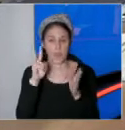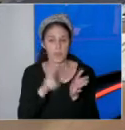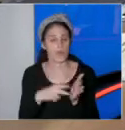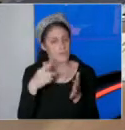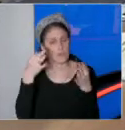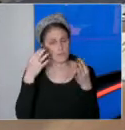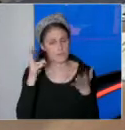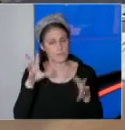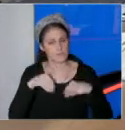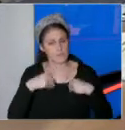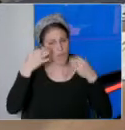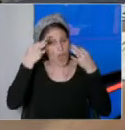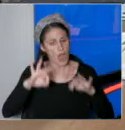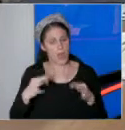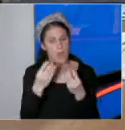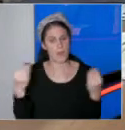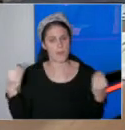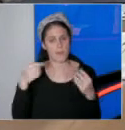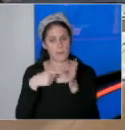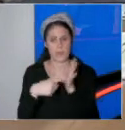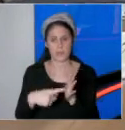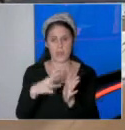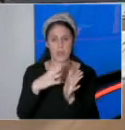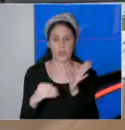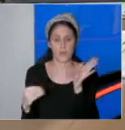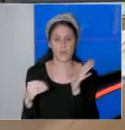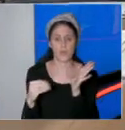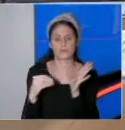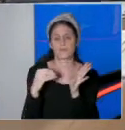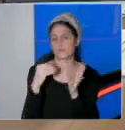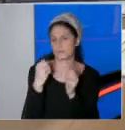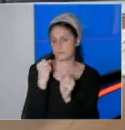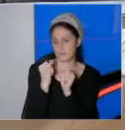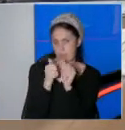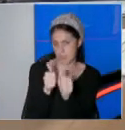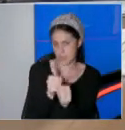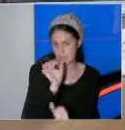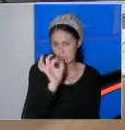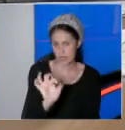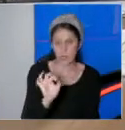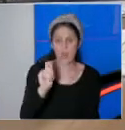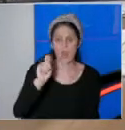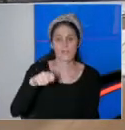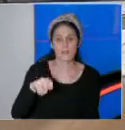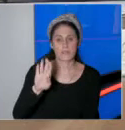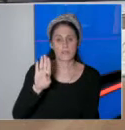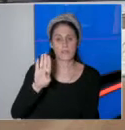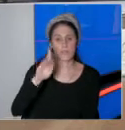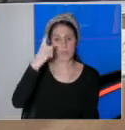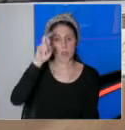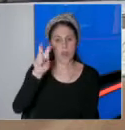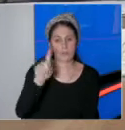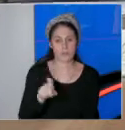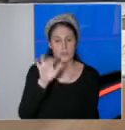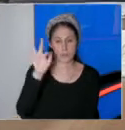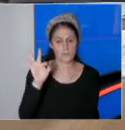רבה ומודל לחיקוי בעקשנות שלו, בהתמדה שלו. חבר הכנסת בועז טופורובסקי מיש